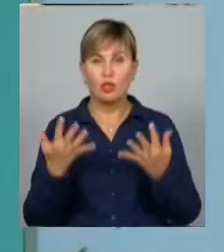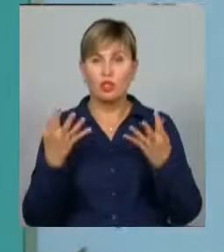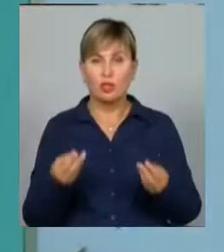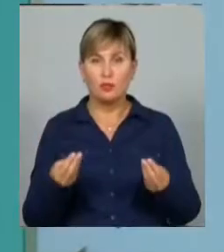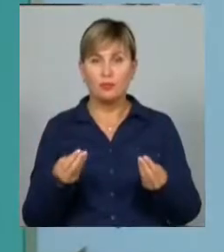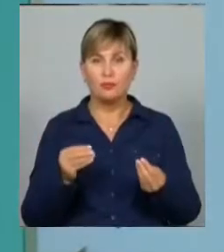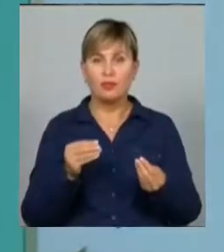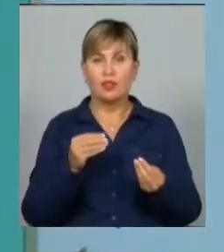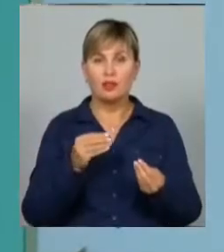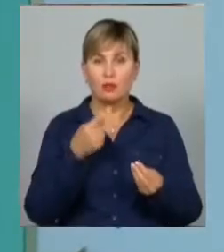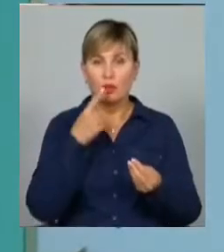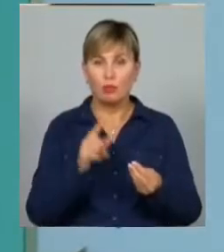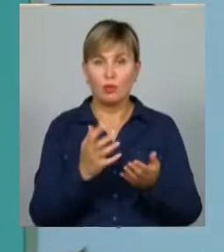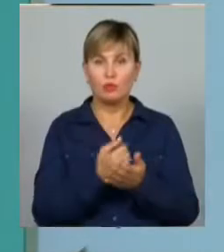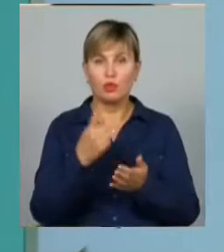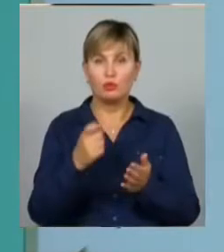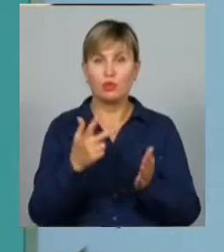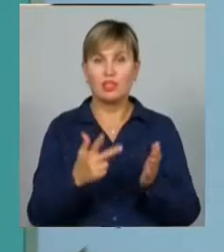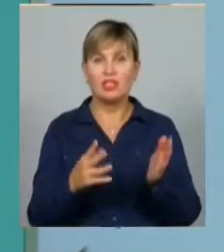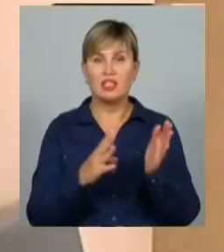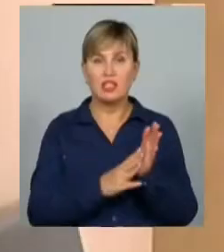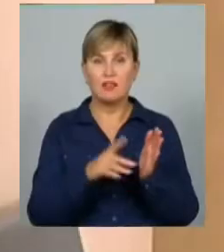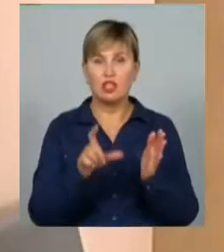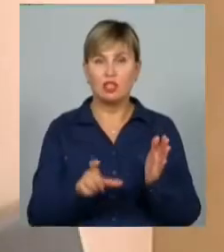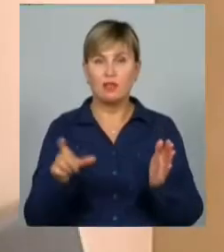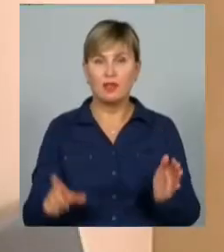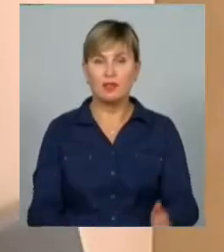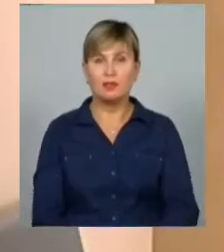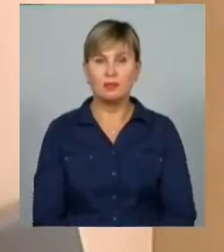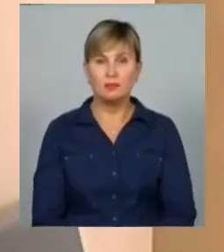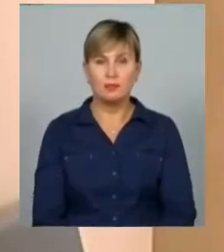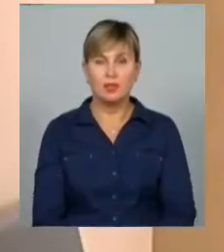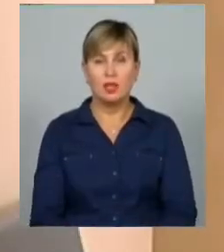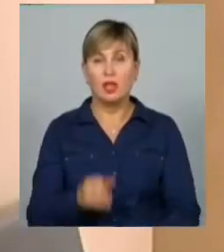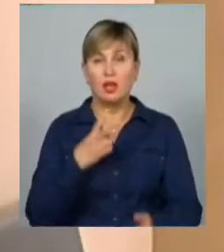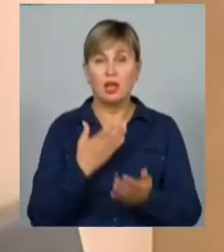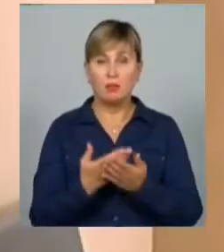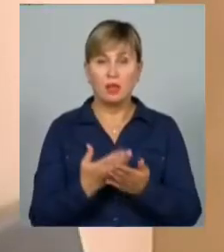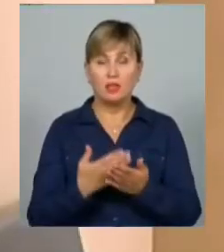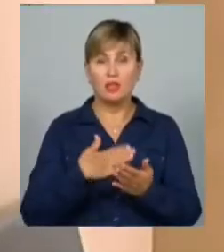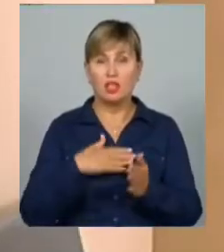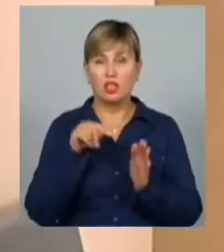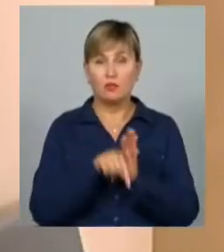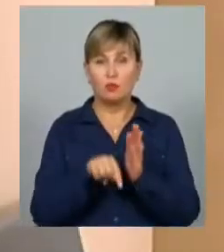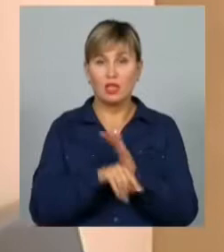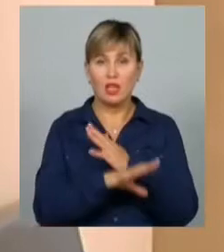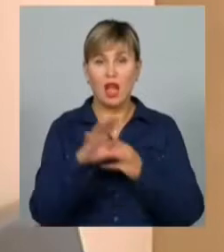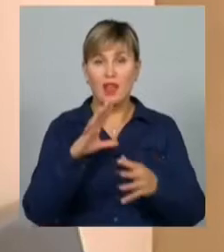человек. Ну, как показал наш внутренний анализ, да, действительно, большую часть